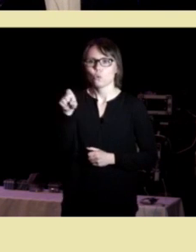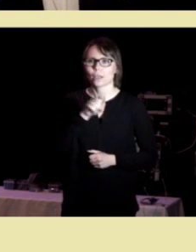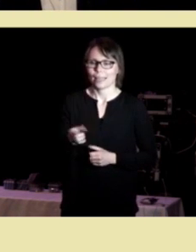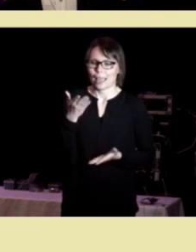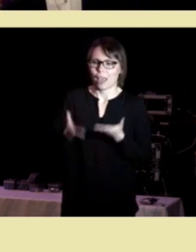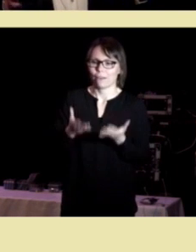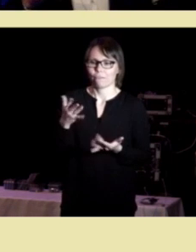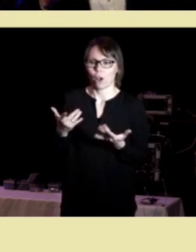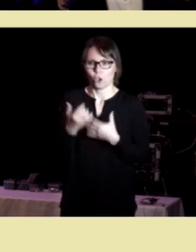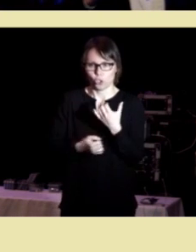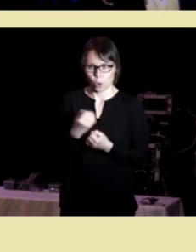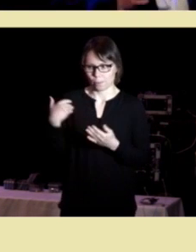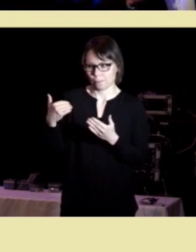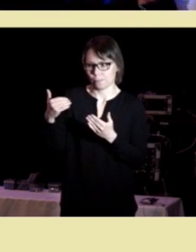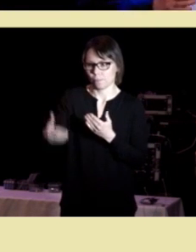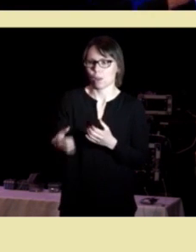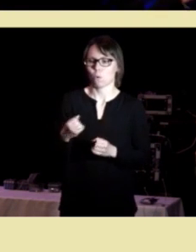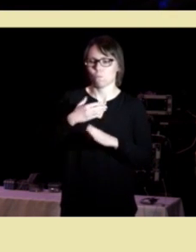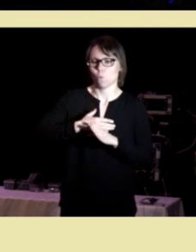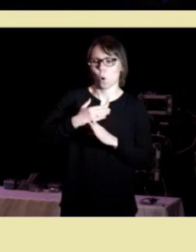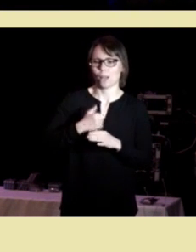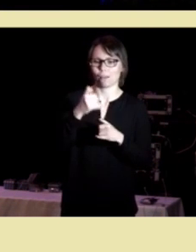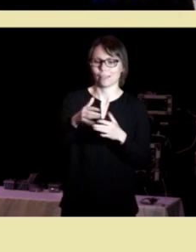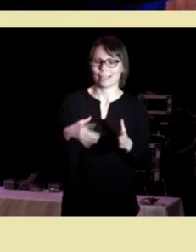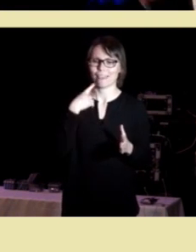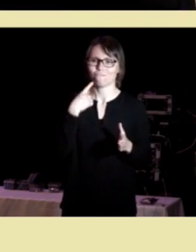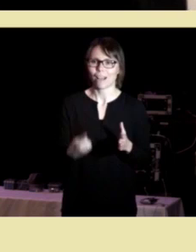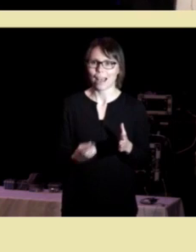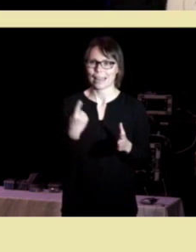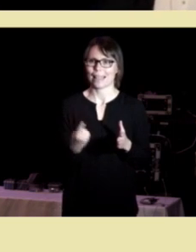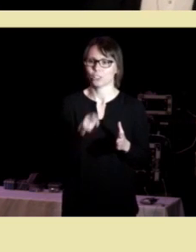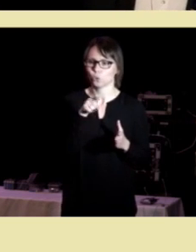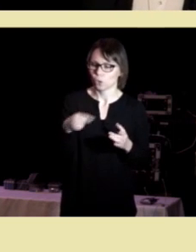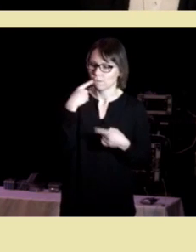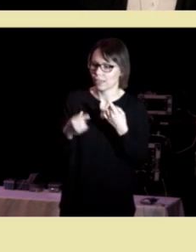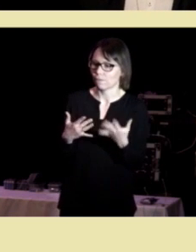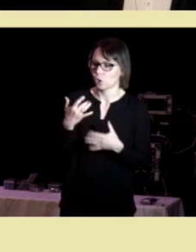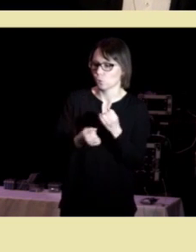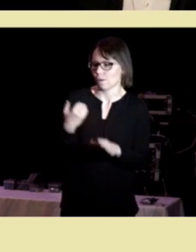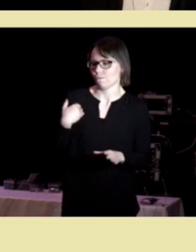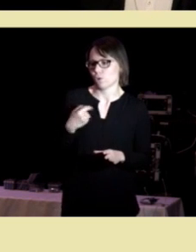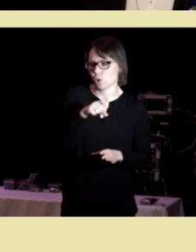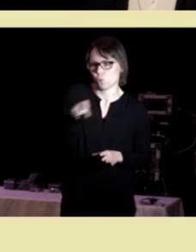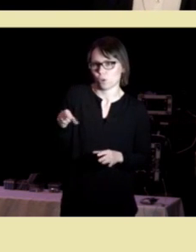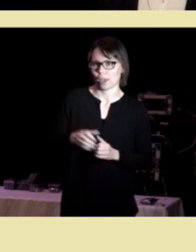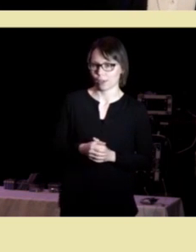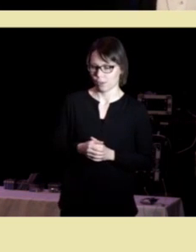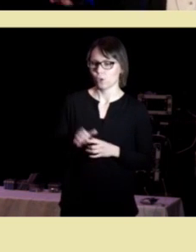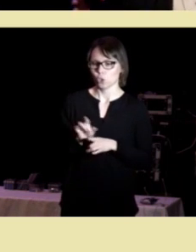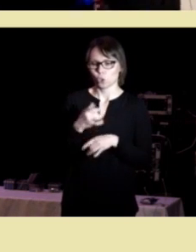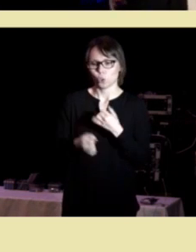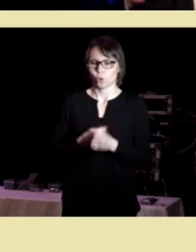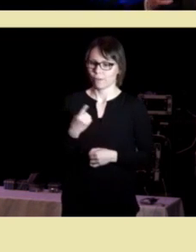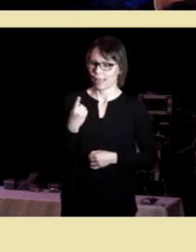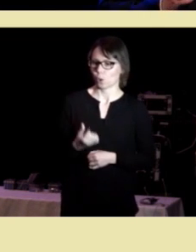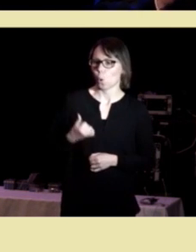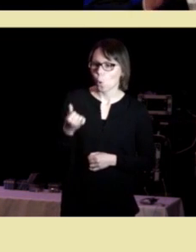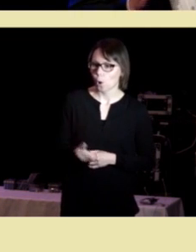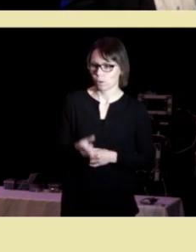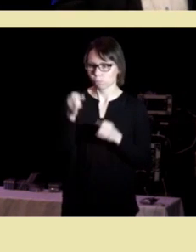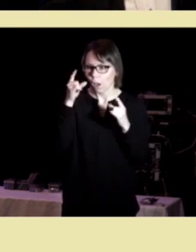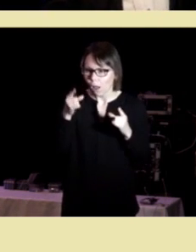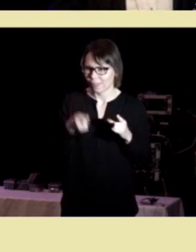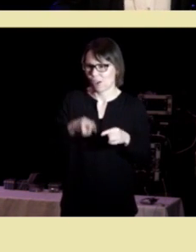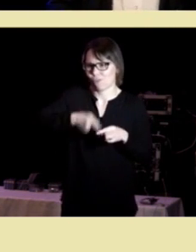Ukentlig evaluering av det vi gjør, og det er vi opptatt av. Vi måler avdelingen hver eneste uke, forteller de hva de gjorde i forrige uke. Det holdt vi på med et år,